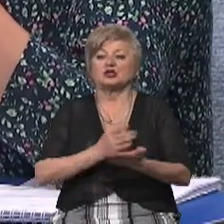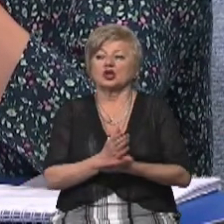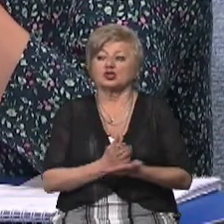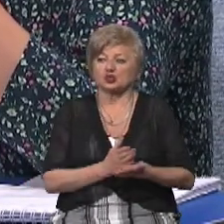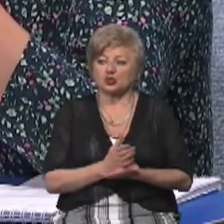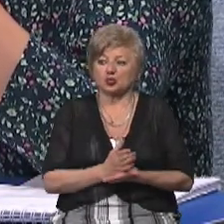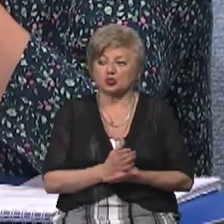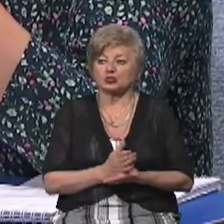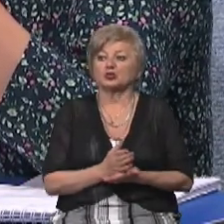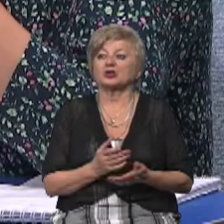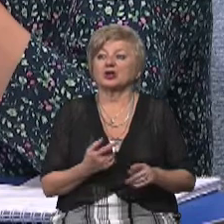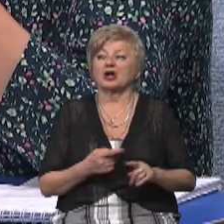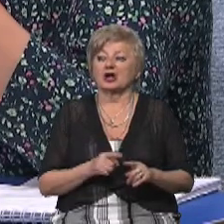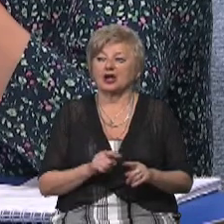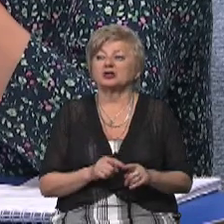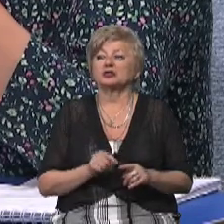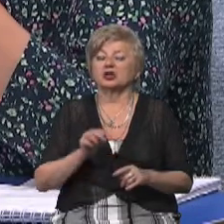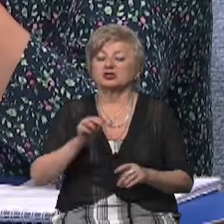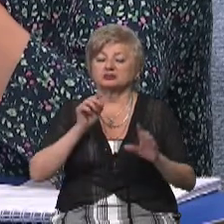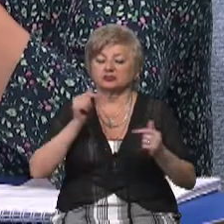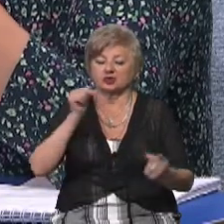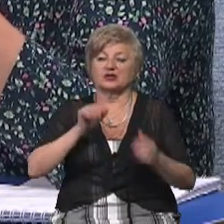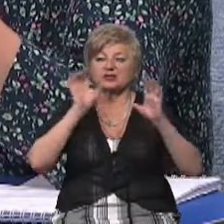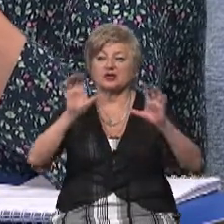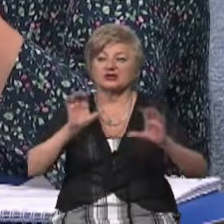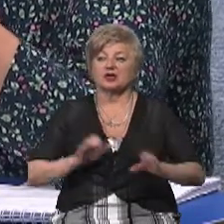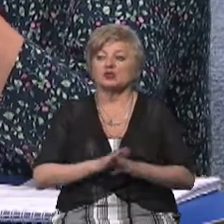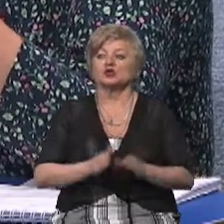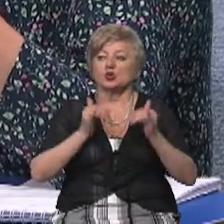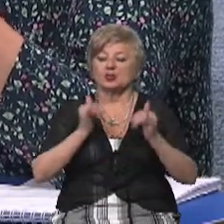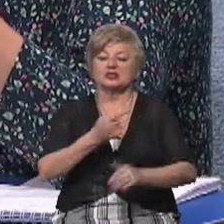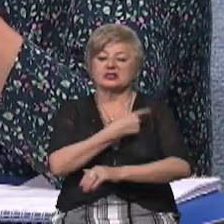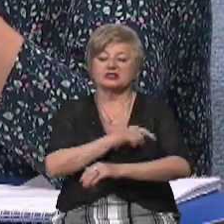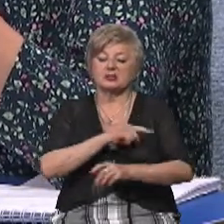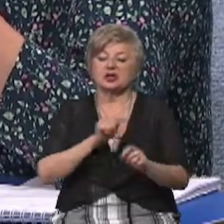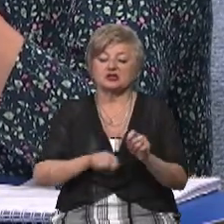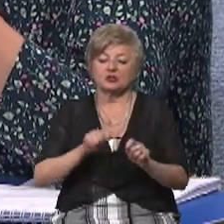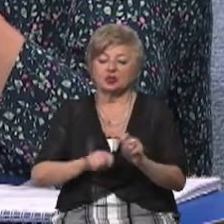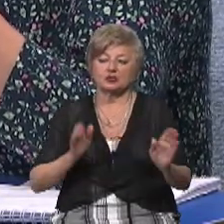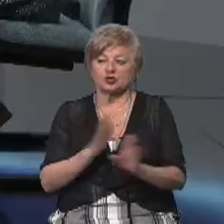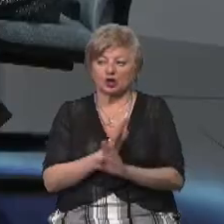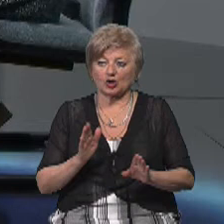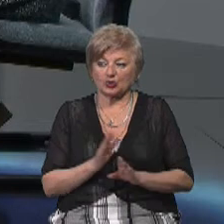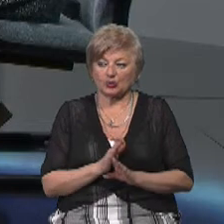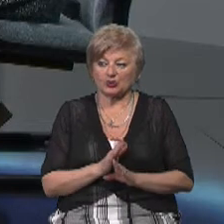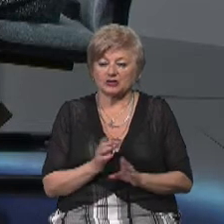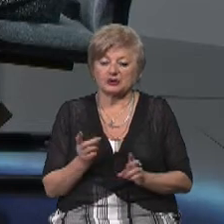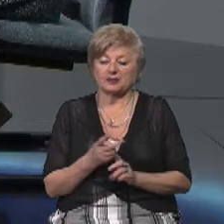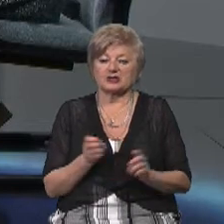питання Держпродспоживслужби відповідно до закону про забезпечення санітарного та епідеміологічного благополуччя населення.